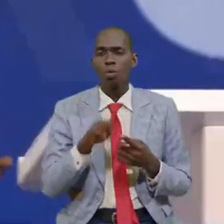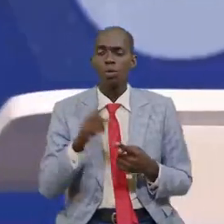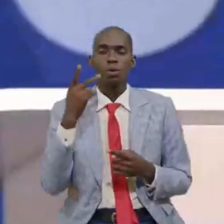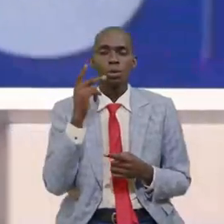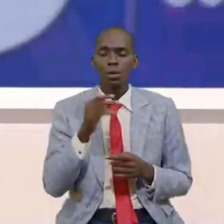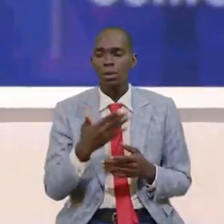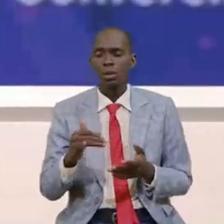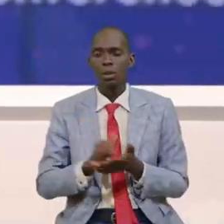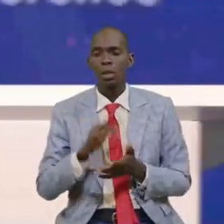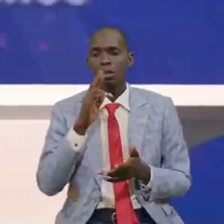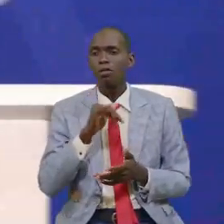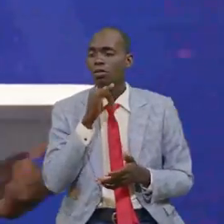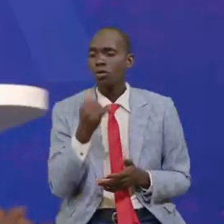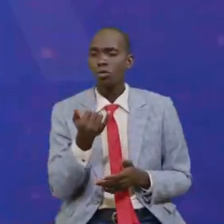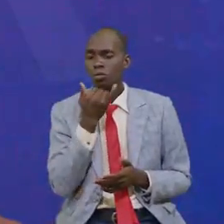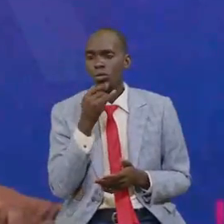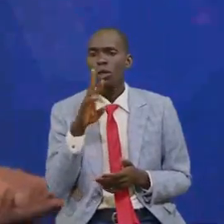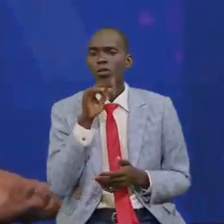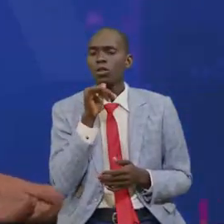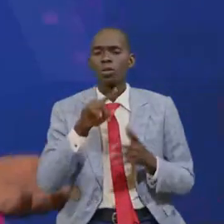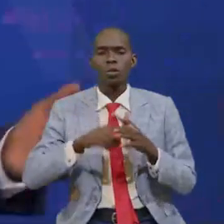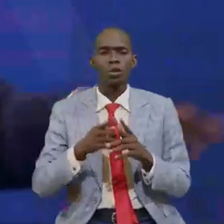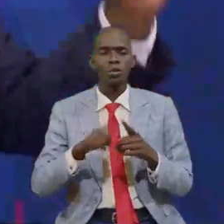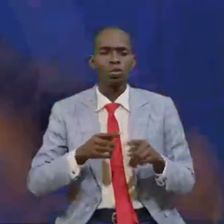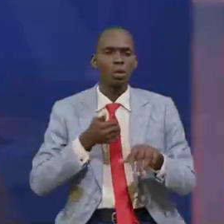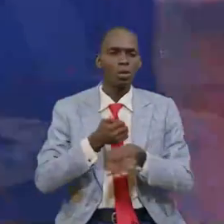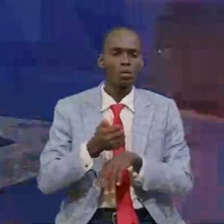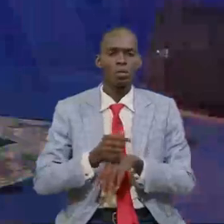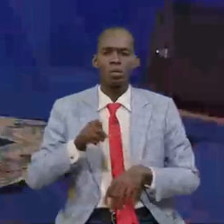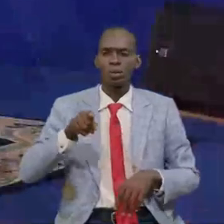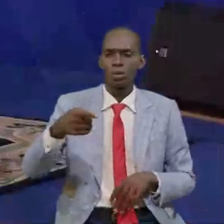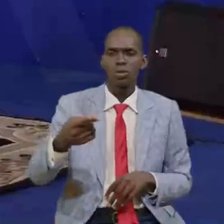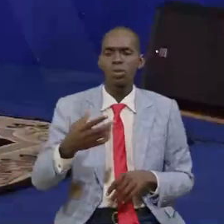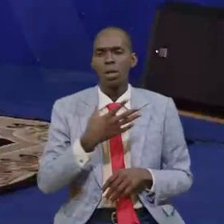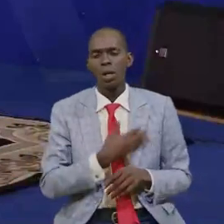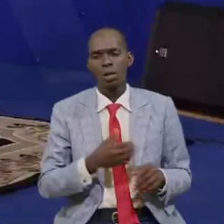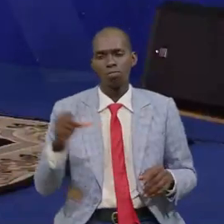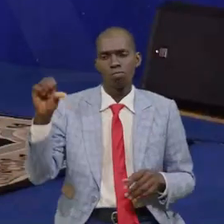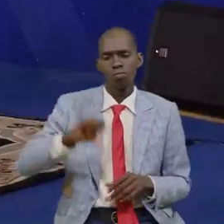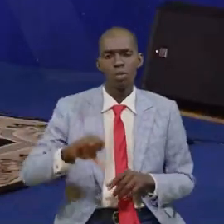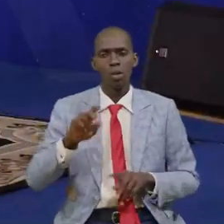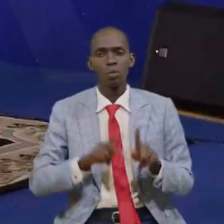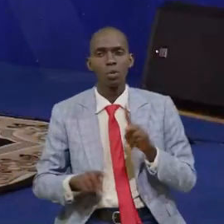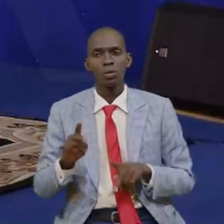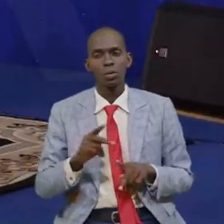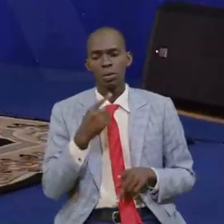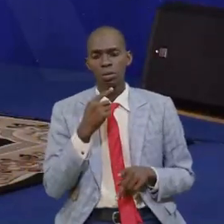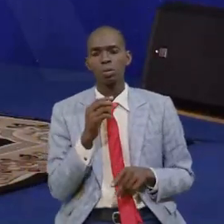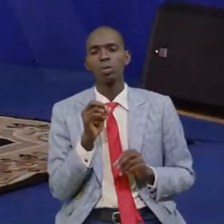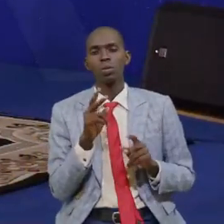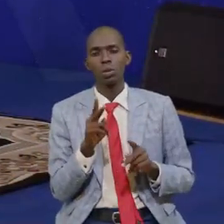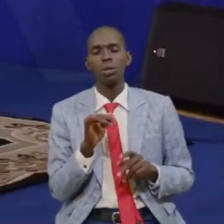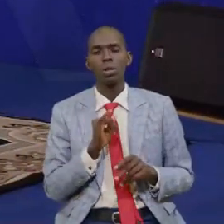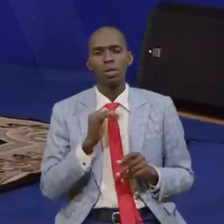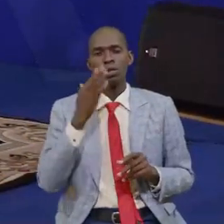imperfection, tu ne dois pas te plaindre, tu ne dois pas condamner les gens, tu ne dois pas critiquer les gens, tu ne dois pas rabaisser les gens, dire je